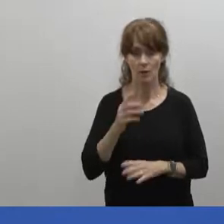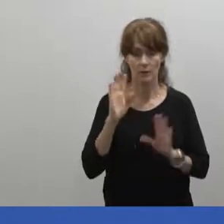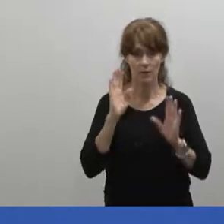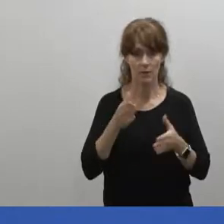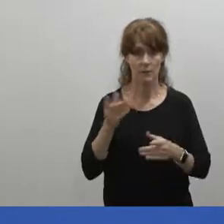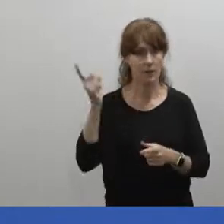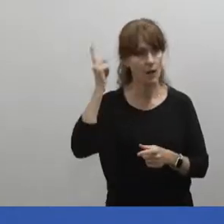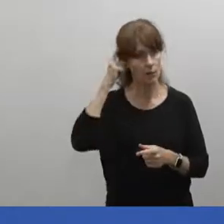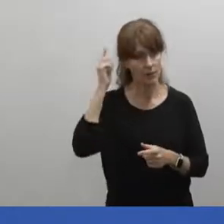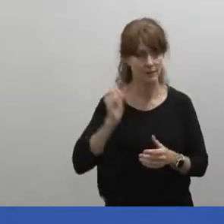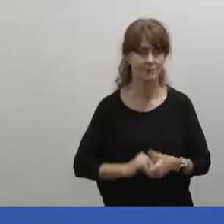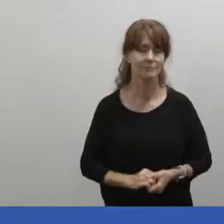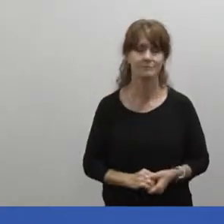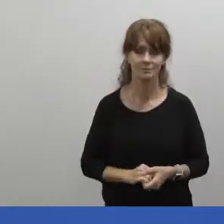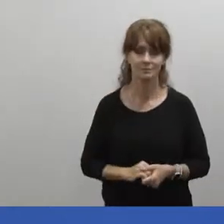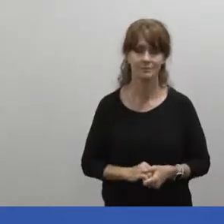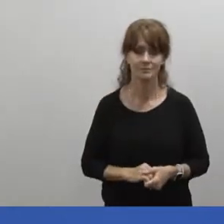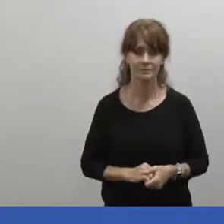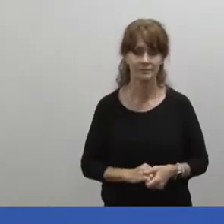lư lật tập hò xâm rạp xa